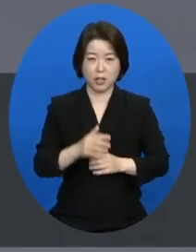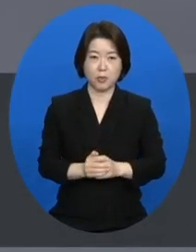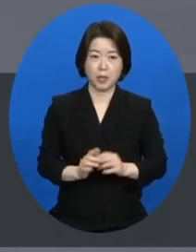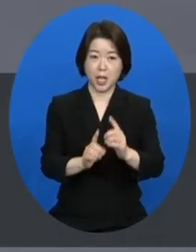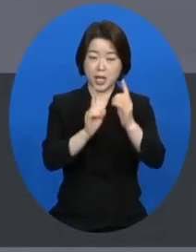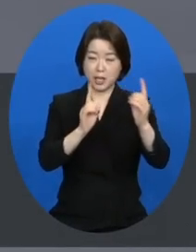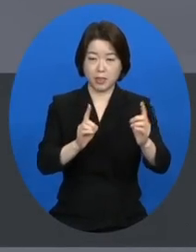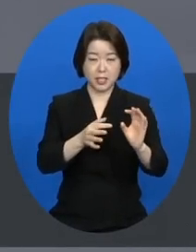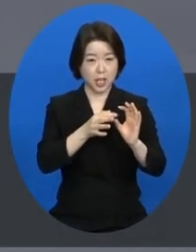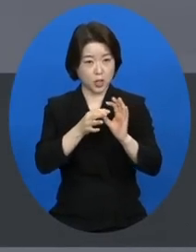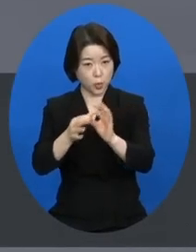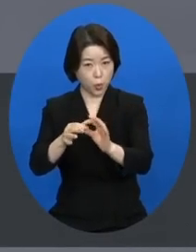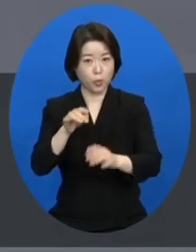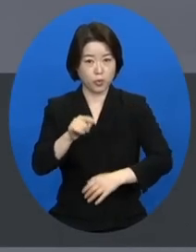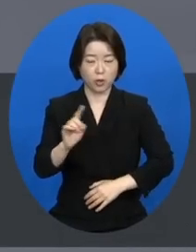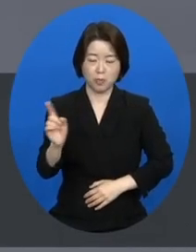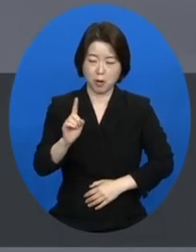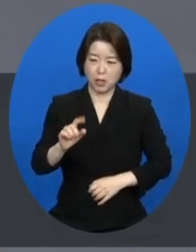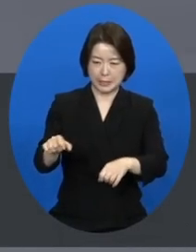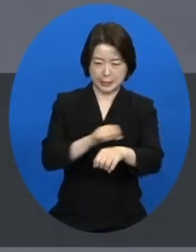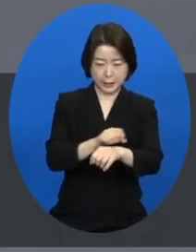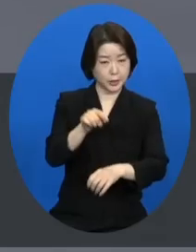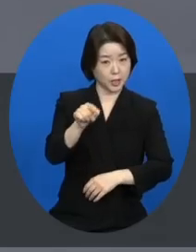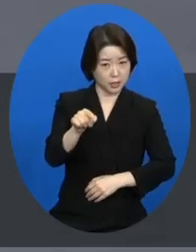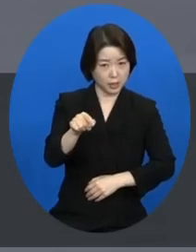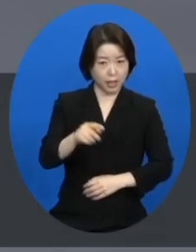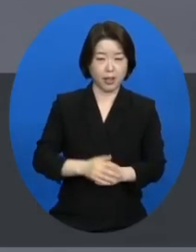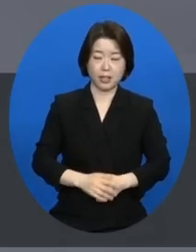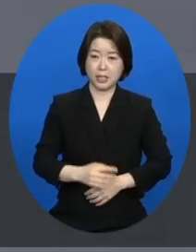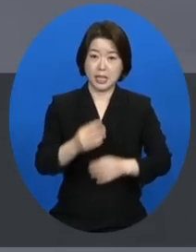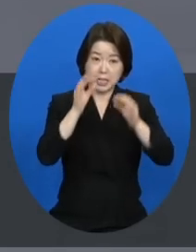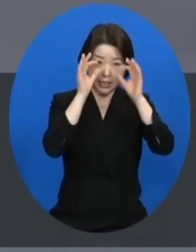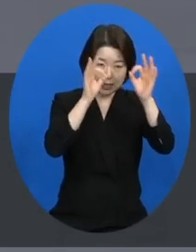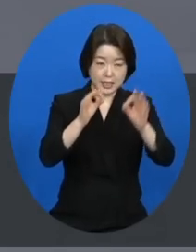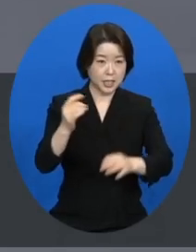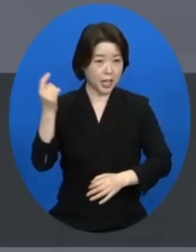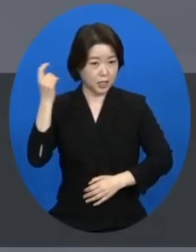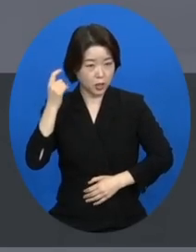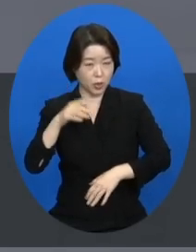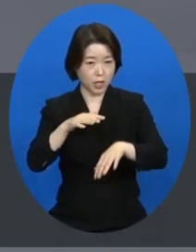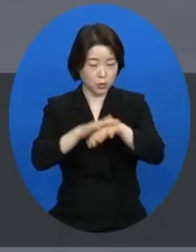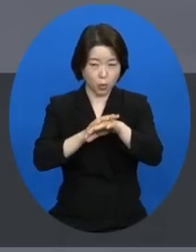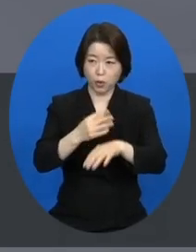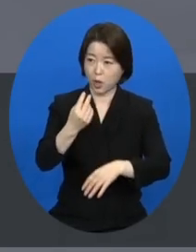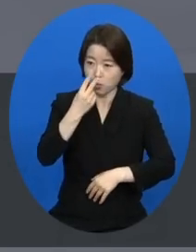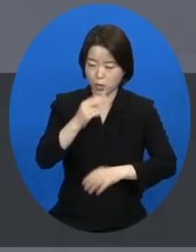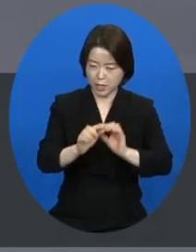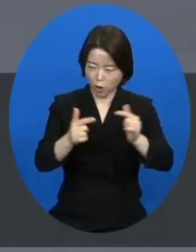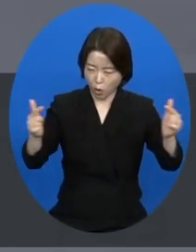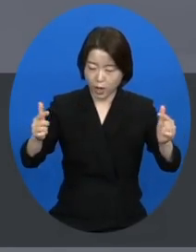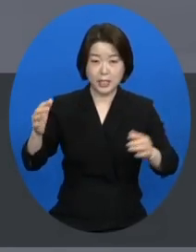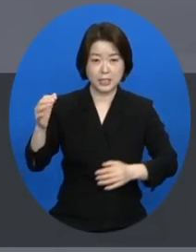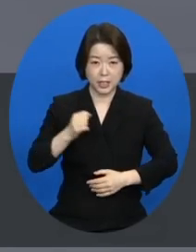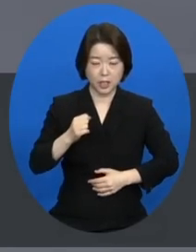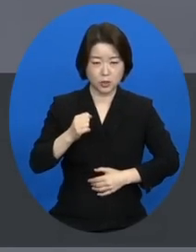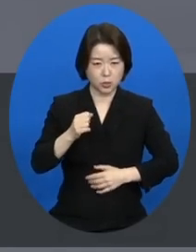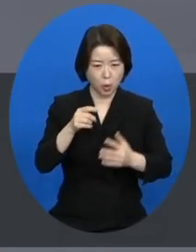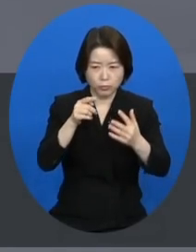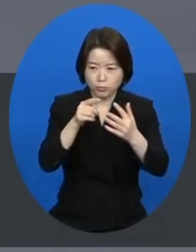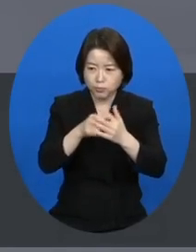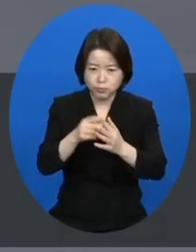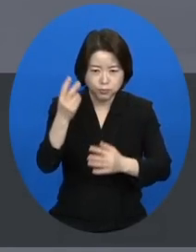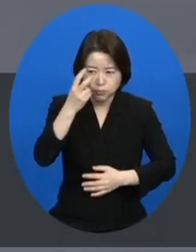대상 영속성이란 특정 대상이 시각, 청각, 촉각, 후각 등의 모든 방법으로 관찰되지